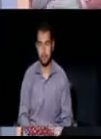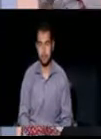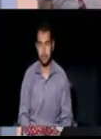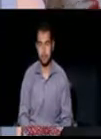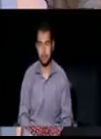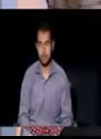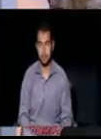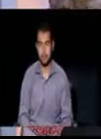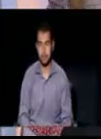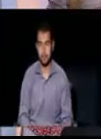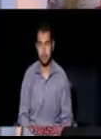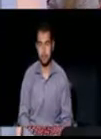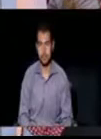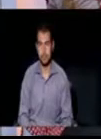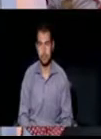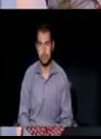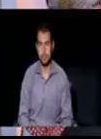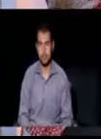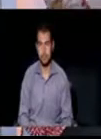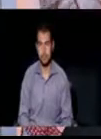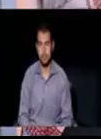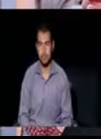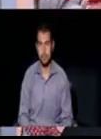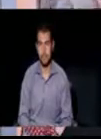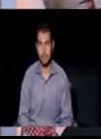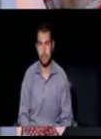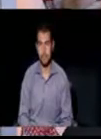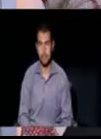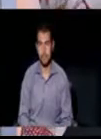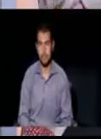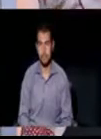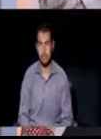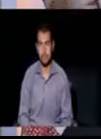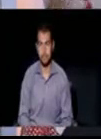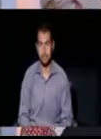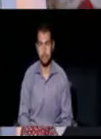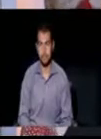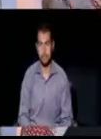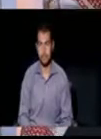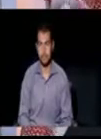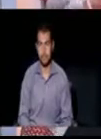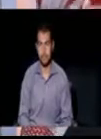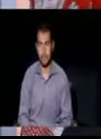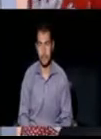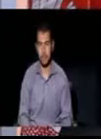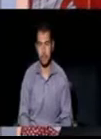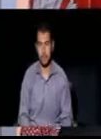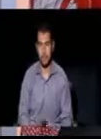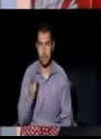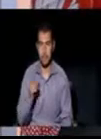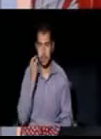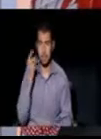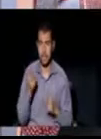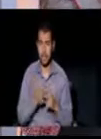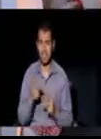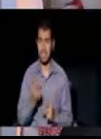يتعلم السم زي الناس والوزارة، الناس يتعلم سيدنا، المهم يتعلموا لغة الإشارة عشان